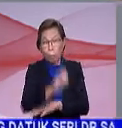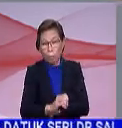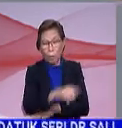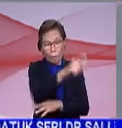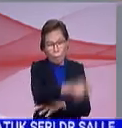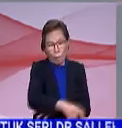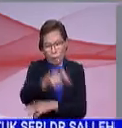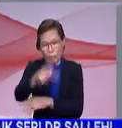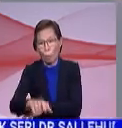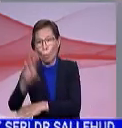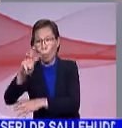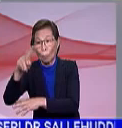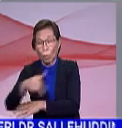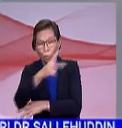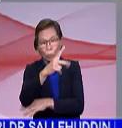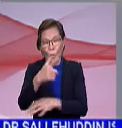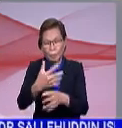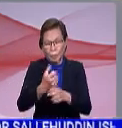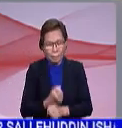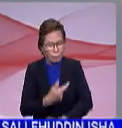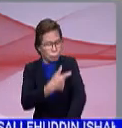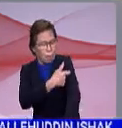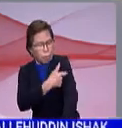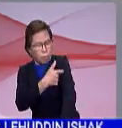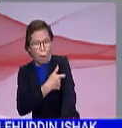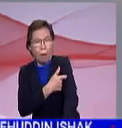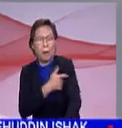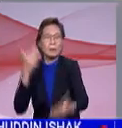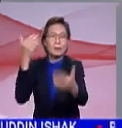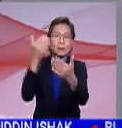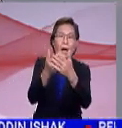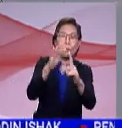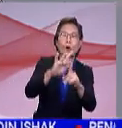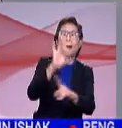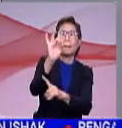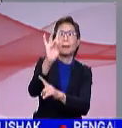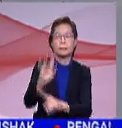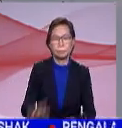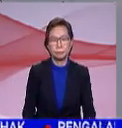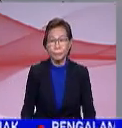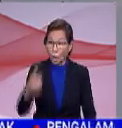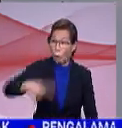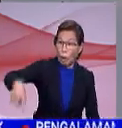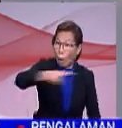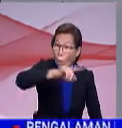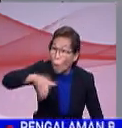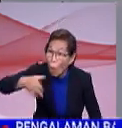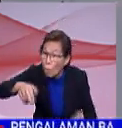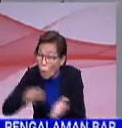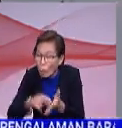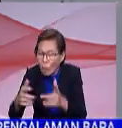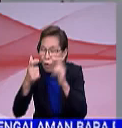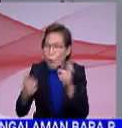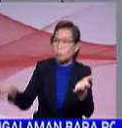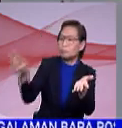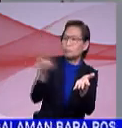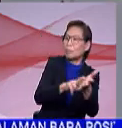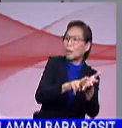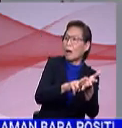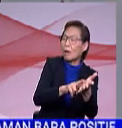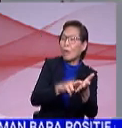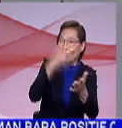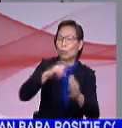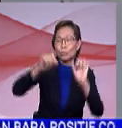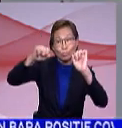Wilayah Persekutuan Kuala Lumpur dapat divaksinasikan menjelang Ogos tahun ini. Kepada anda yang belum mendaftar, segeralah berbuat demikian